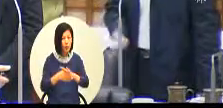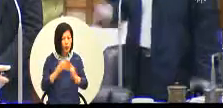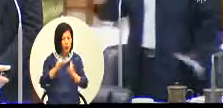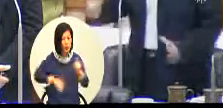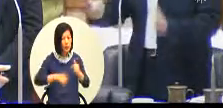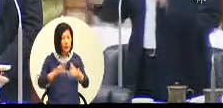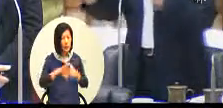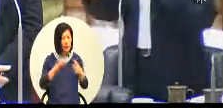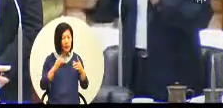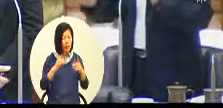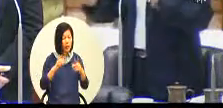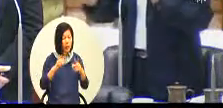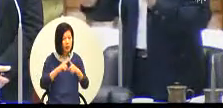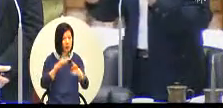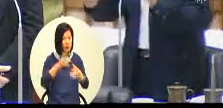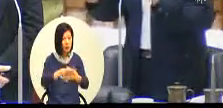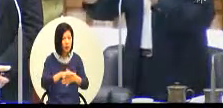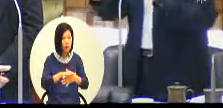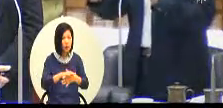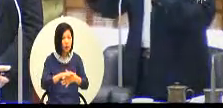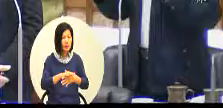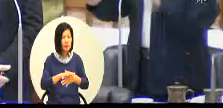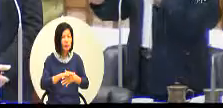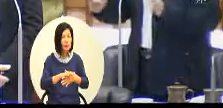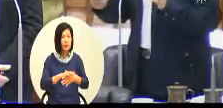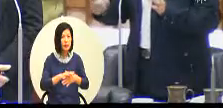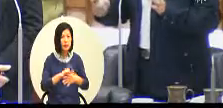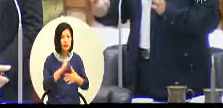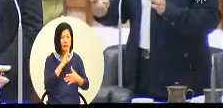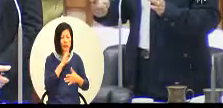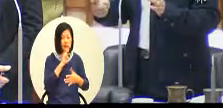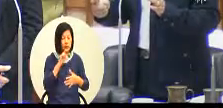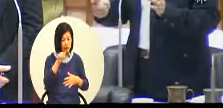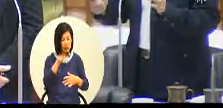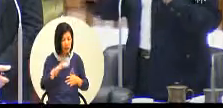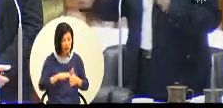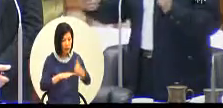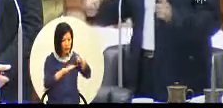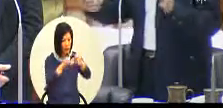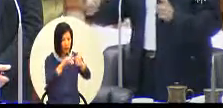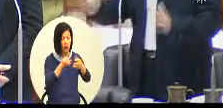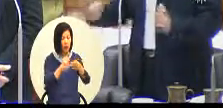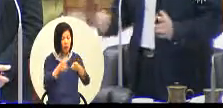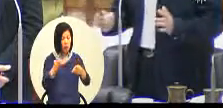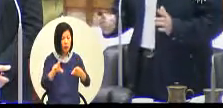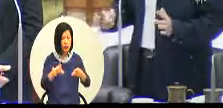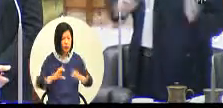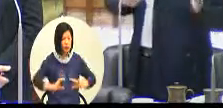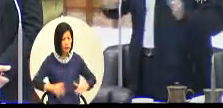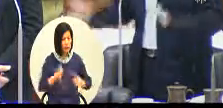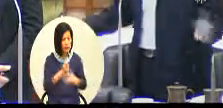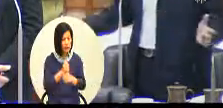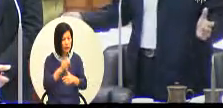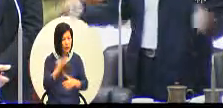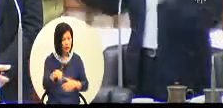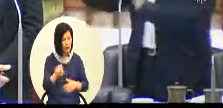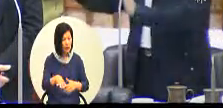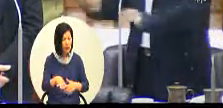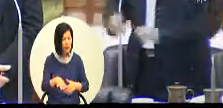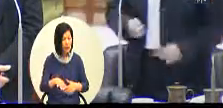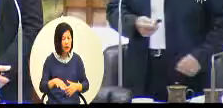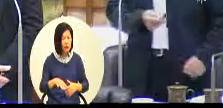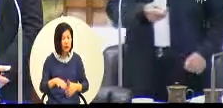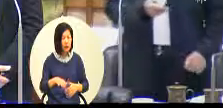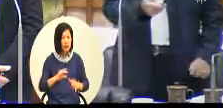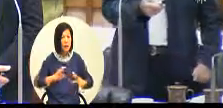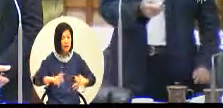文，你应该有，你是一个主导的一个议题下，你的精神在哪里？你失去了精神，你只